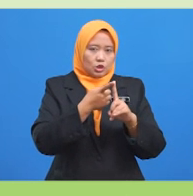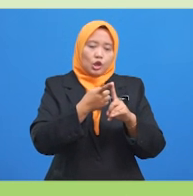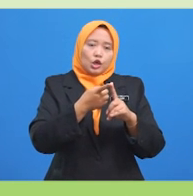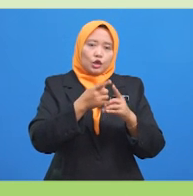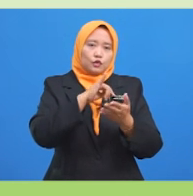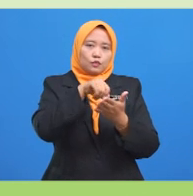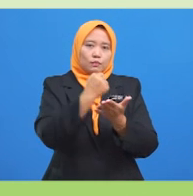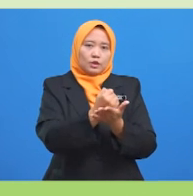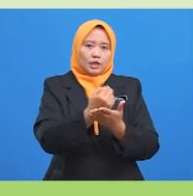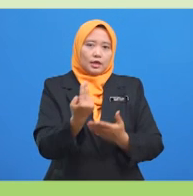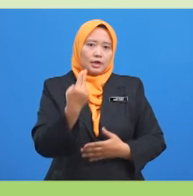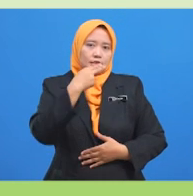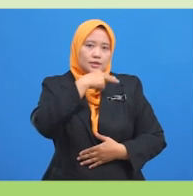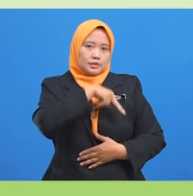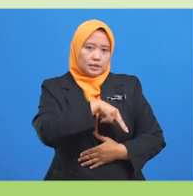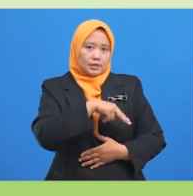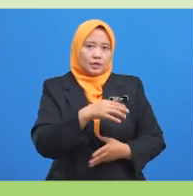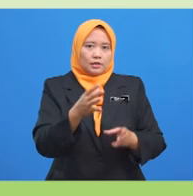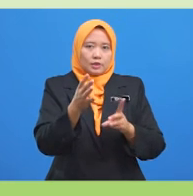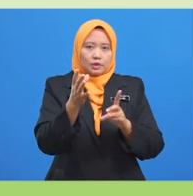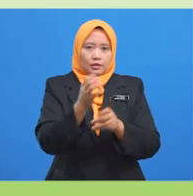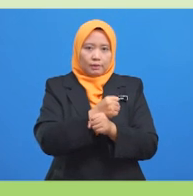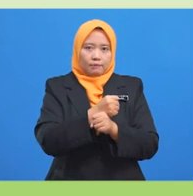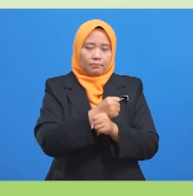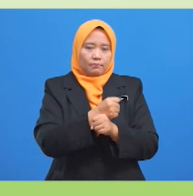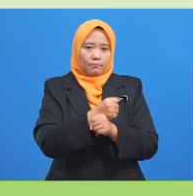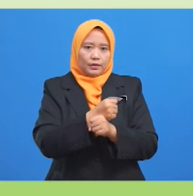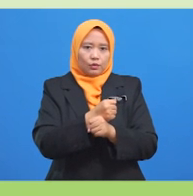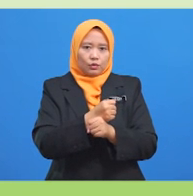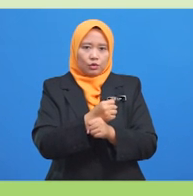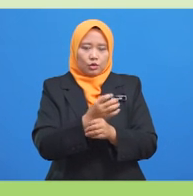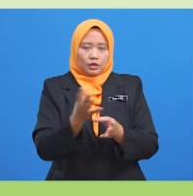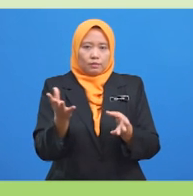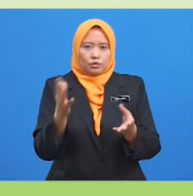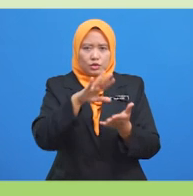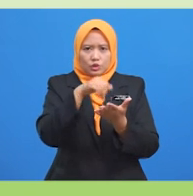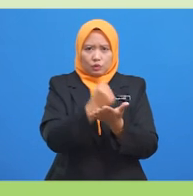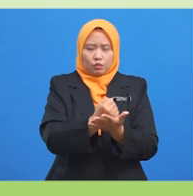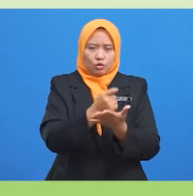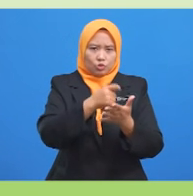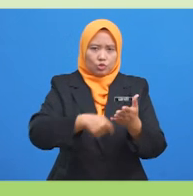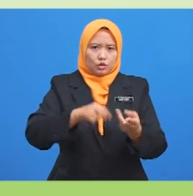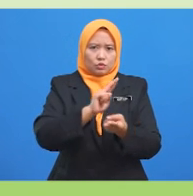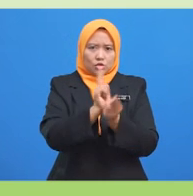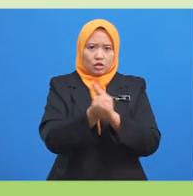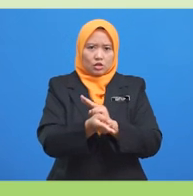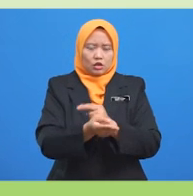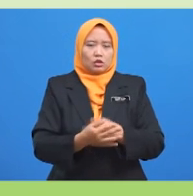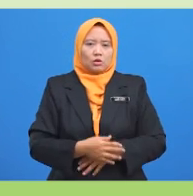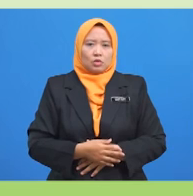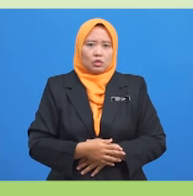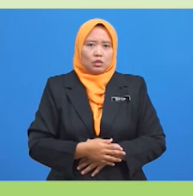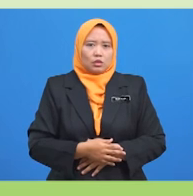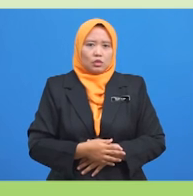dan sebahagian kos tetap. Sekiranya firma berhenti operasi, kerugian yang ditanggung adalah